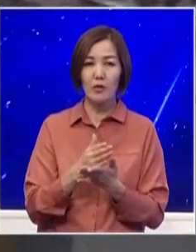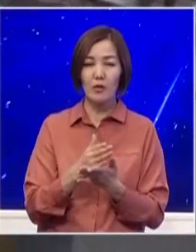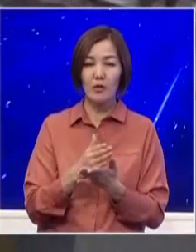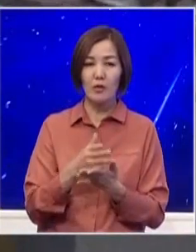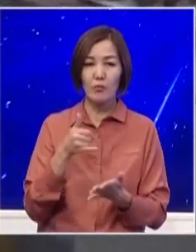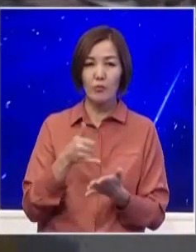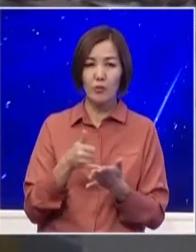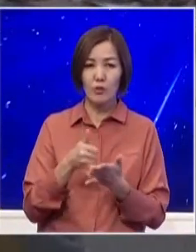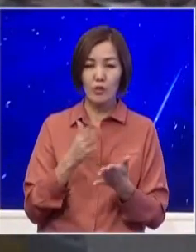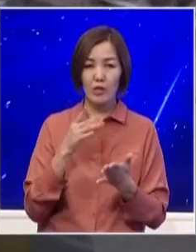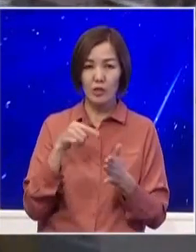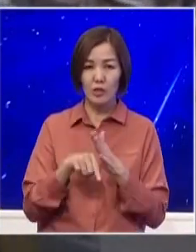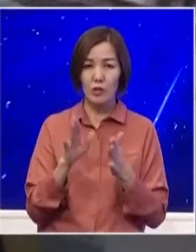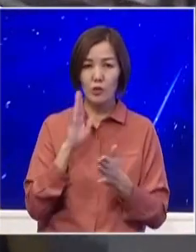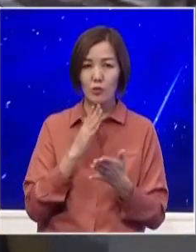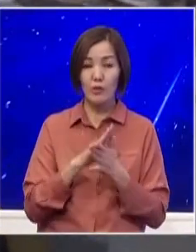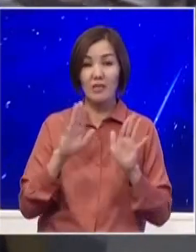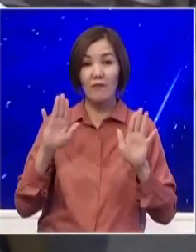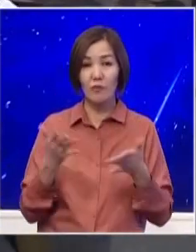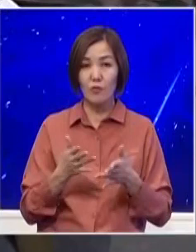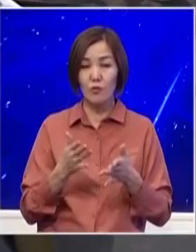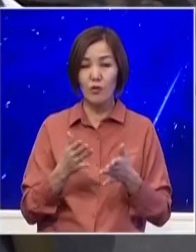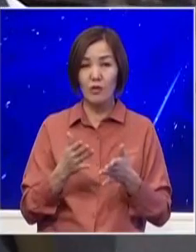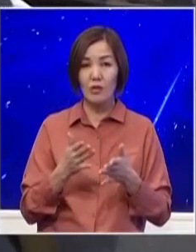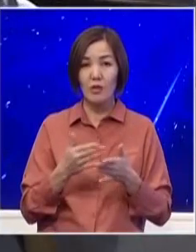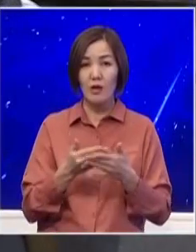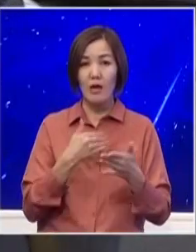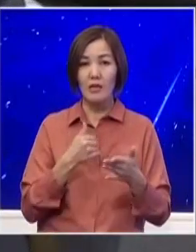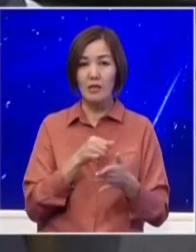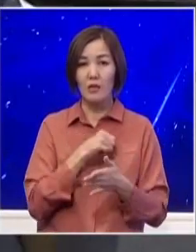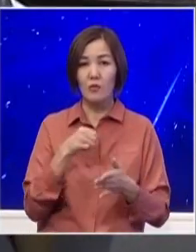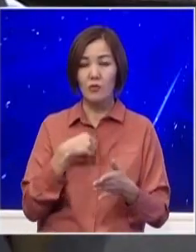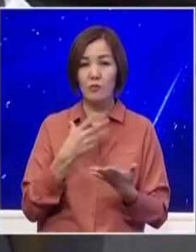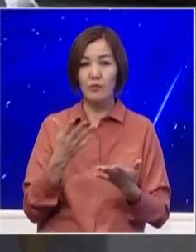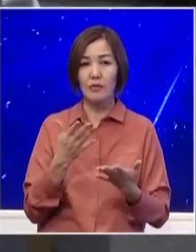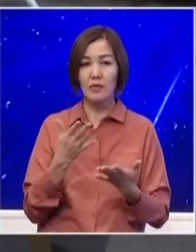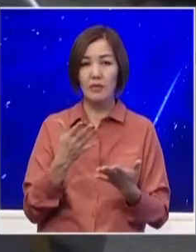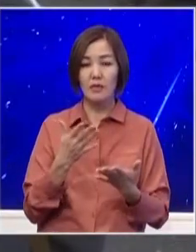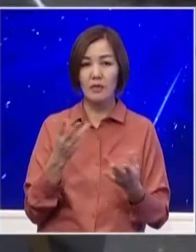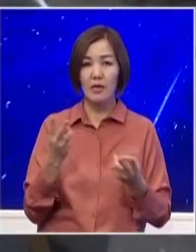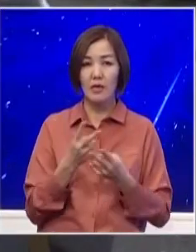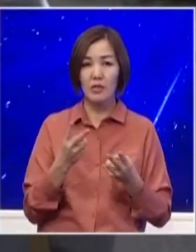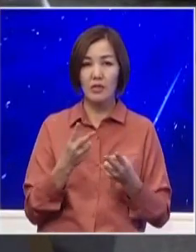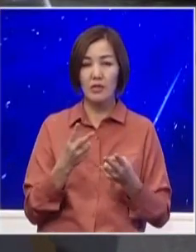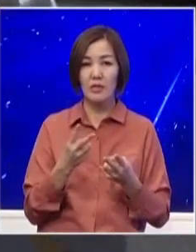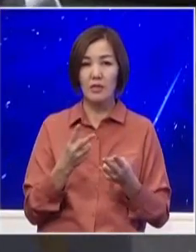керек қандай да бір жағдай болған кезде алдын ала өзімізді білдіру үшін қажетті құжаттар,